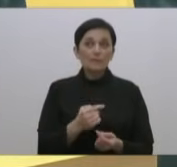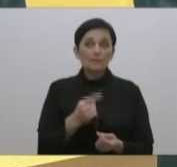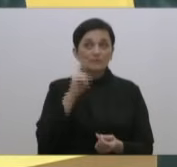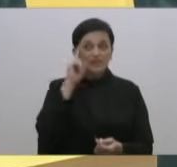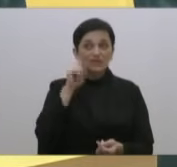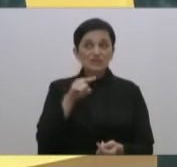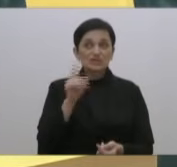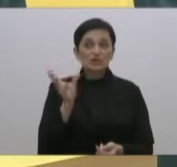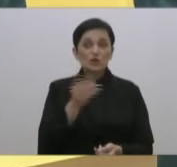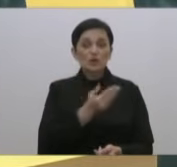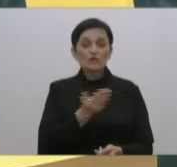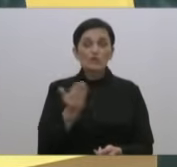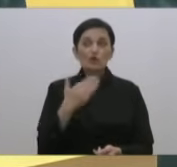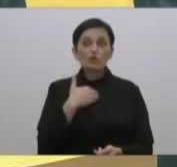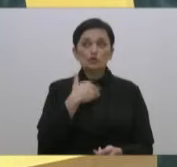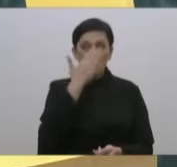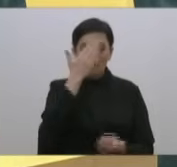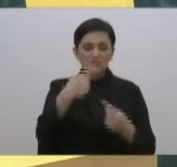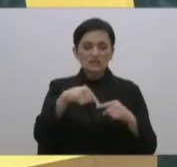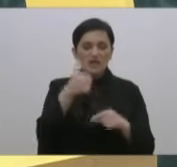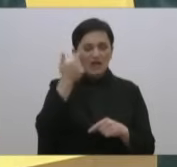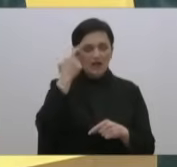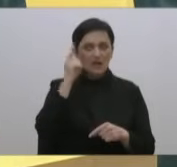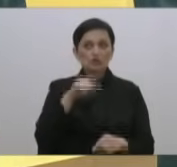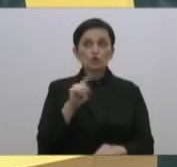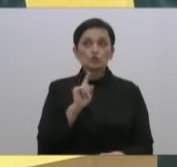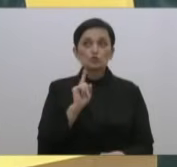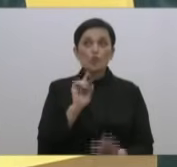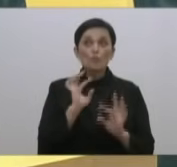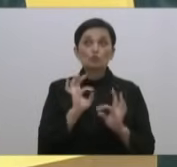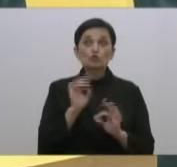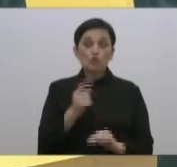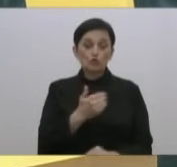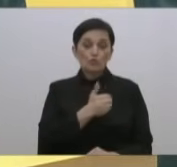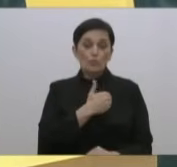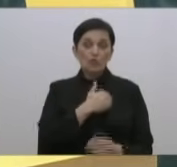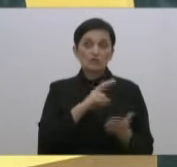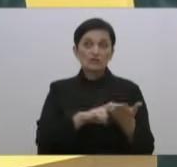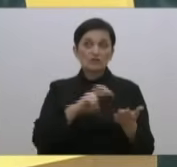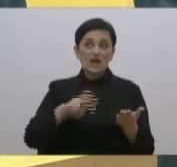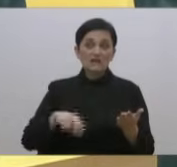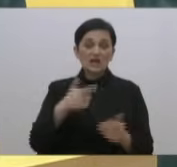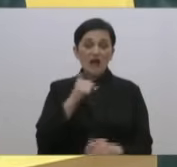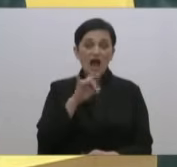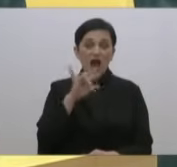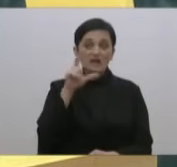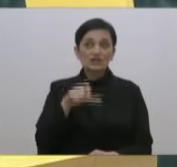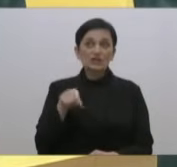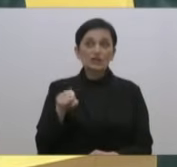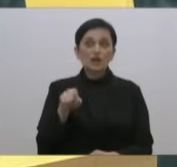Და იცით ყველა, რომ ჩვენმა საზოგადოებამ ძალიან კარგად იცით, რომ სწორედ იმ მოტივით გადადგა გახარია,